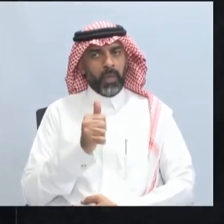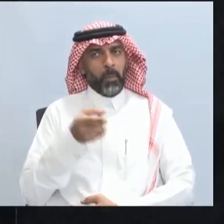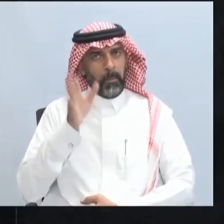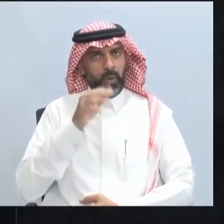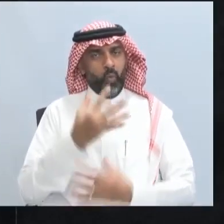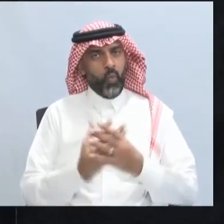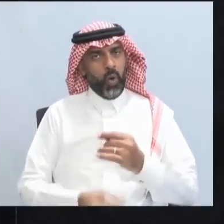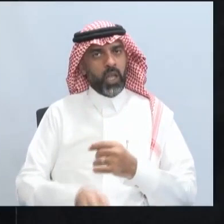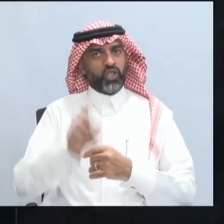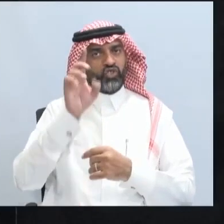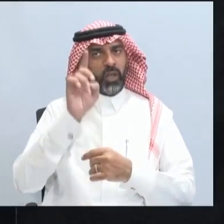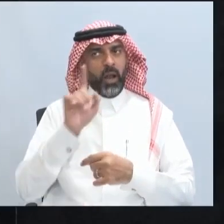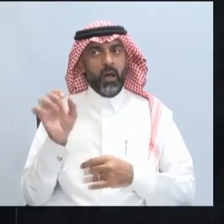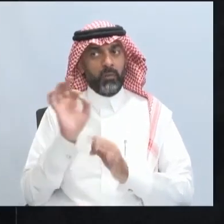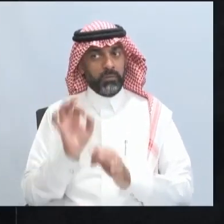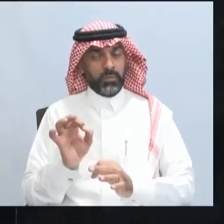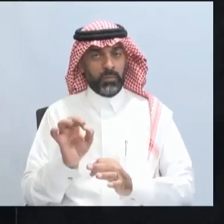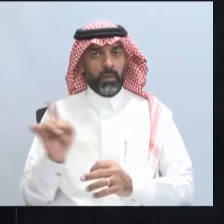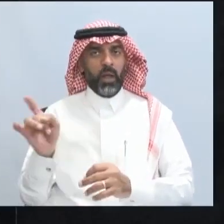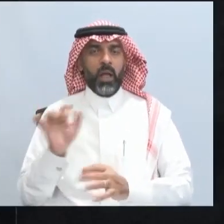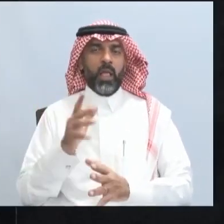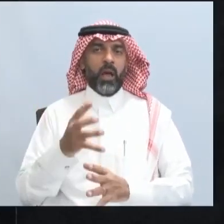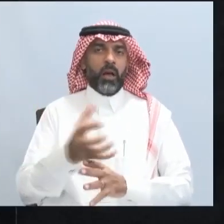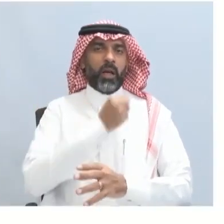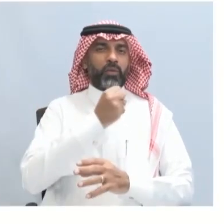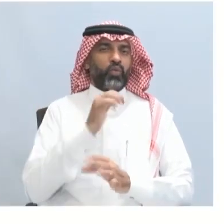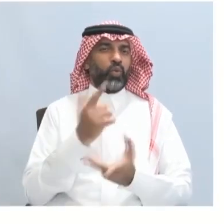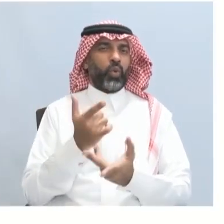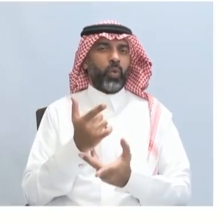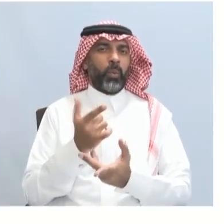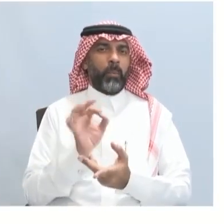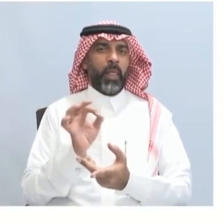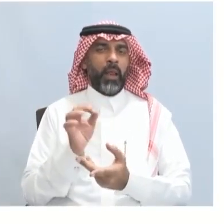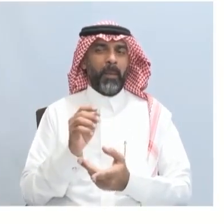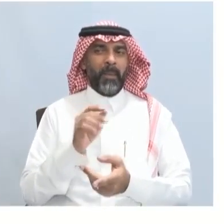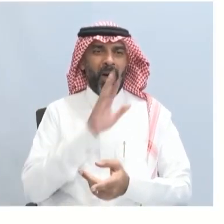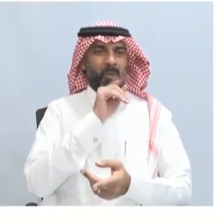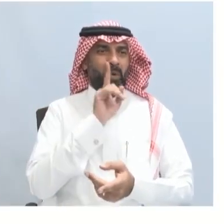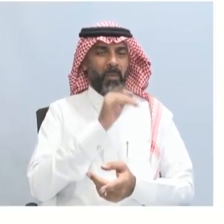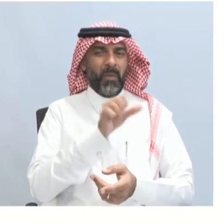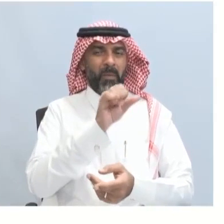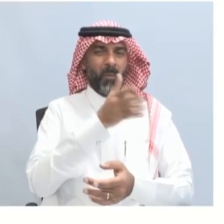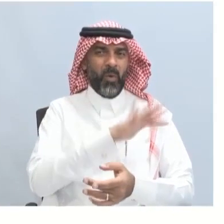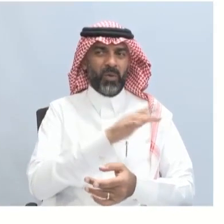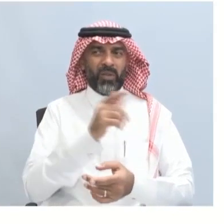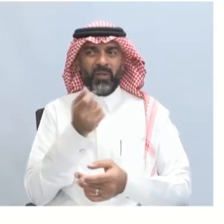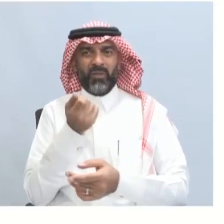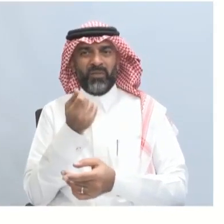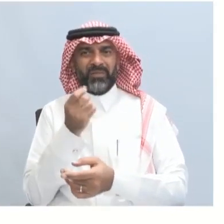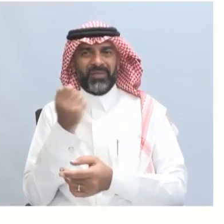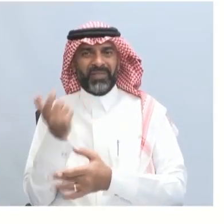هي هذه الاشياء التي يكتسبها ولا تحتاج الى قبول هي الميراث والوصيه وماذا